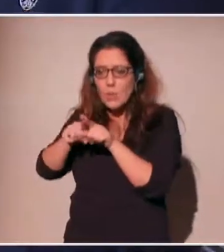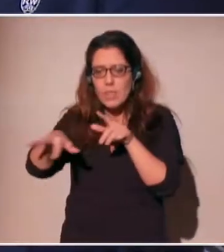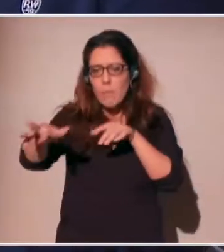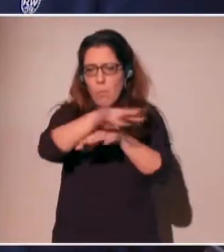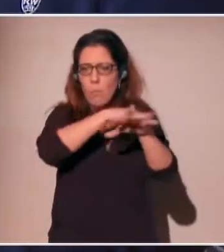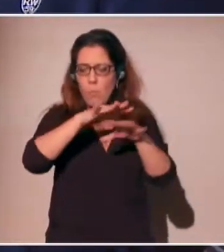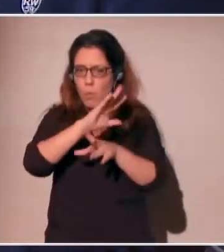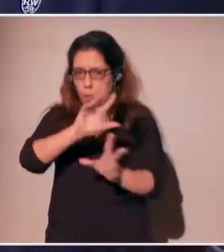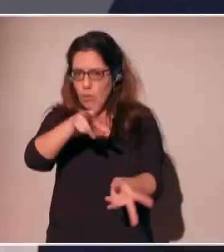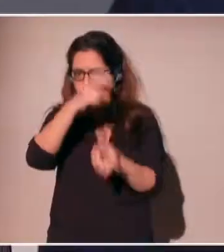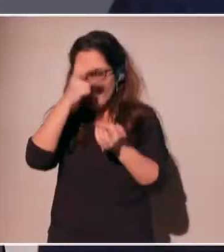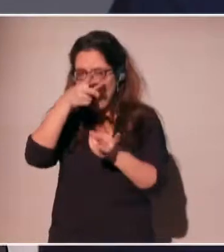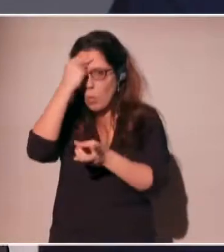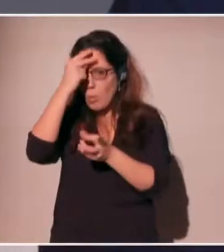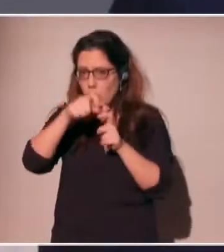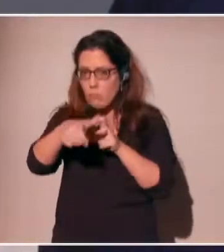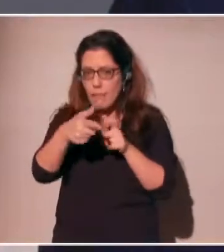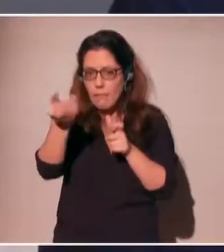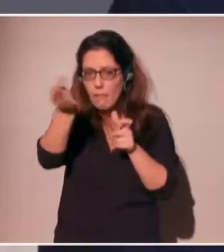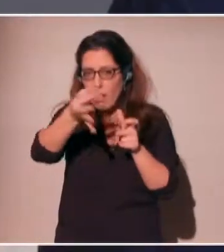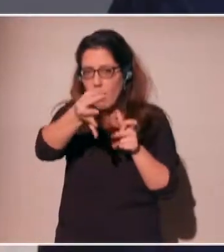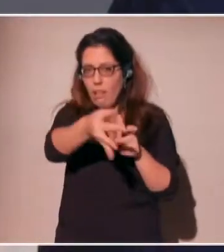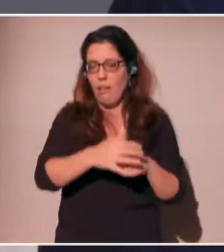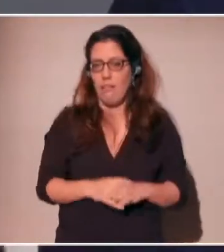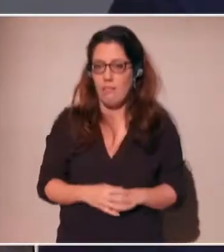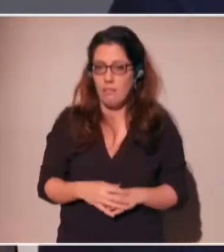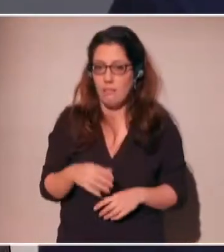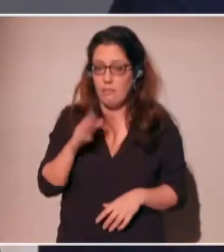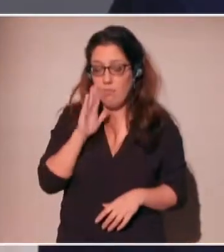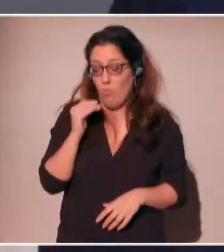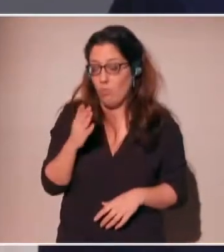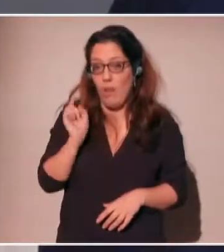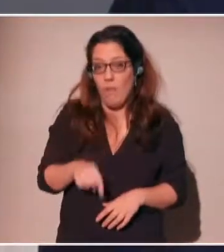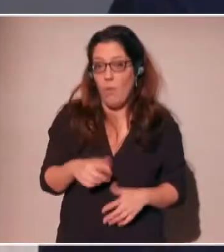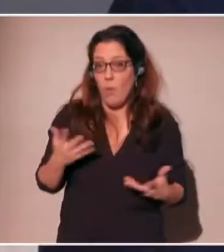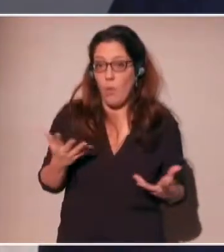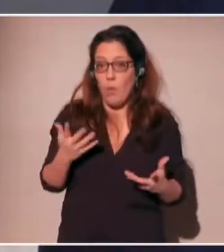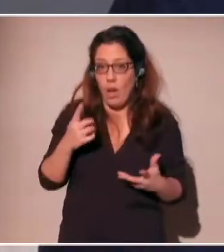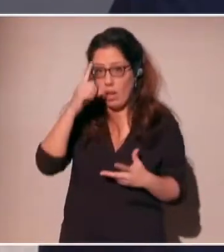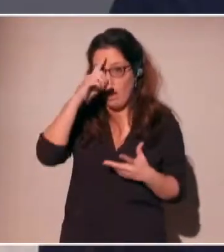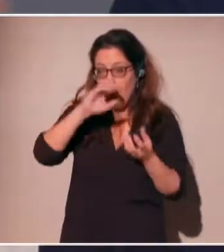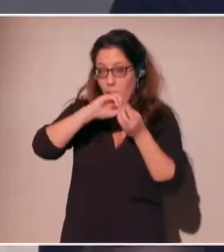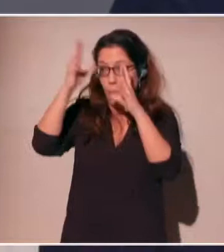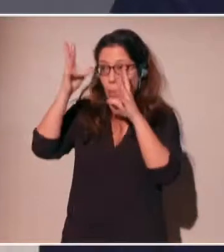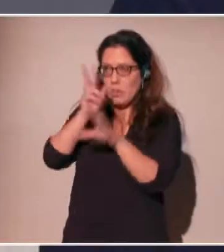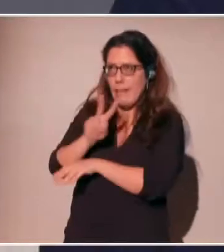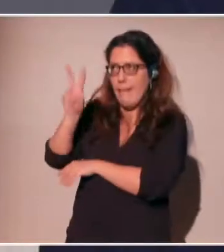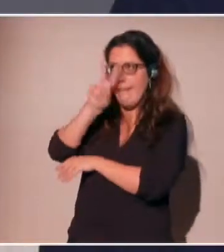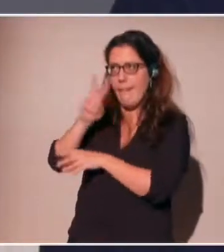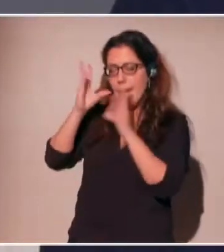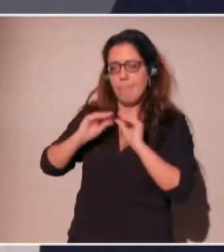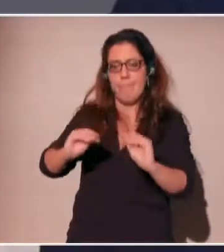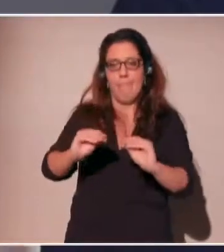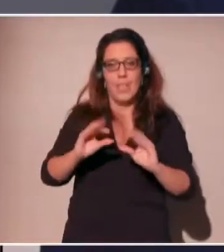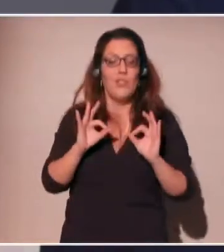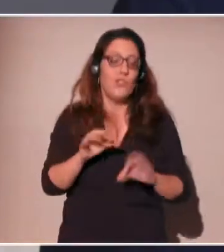de nouveautés. Pour ces activités, il faudrait arriver à visualiser nos pensées. Les scientifiques,